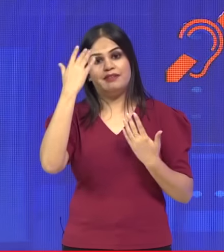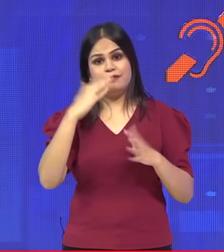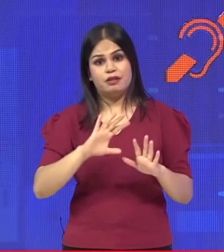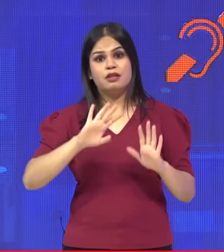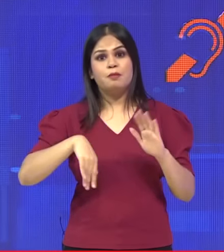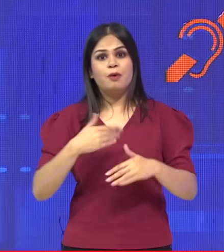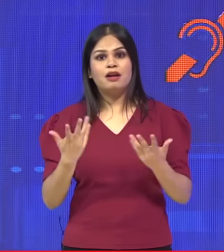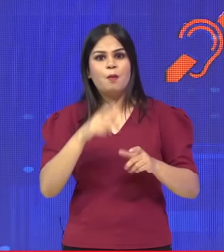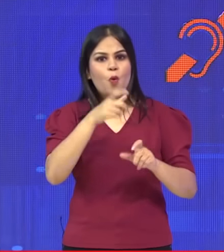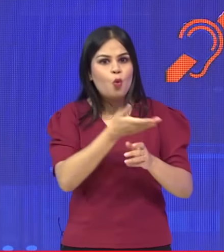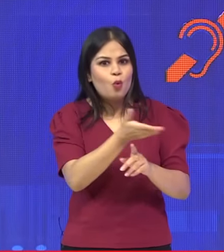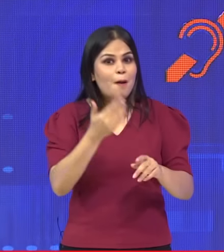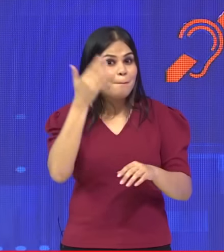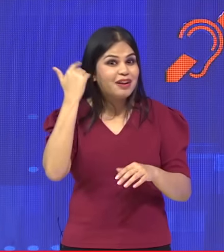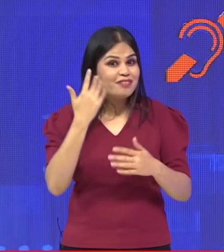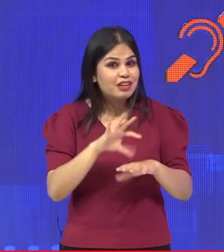वेरी